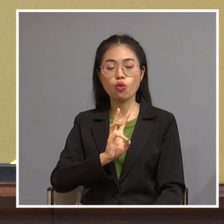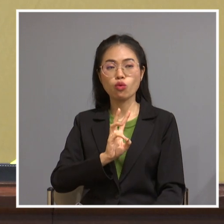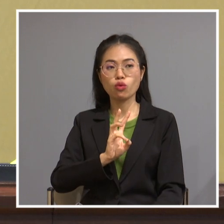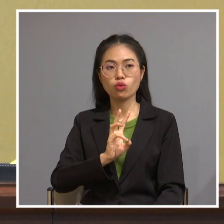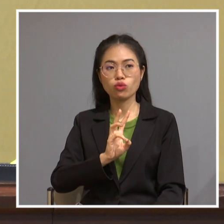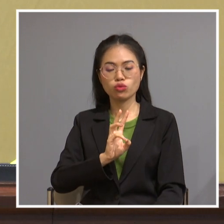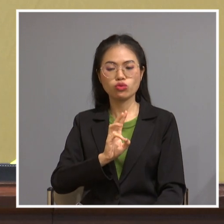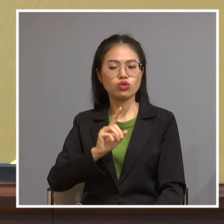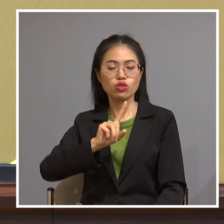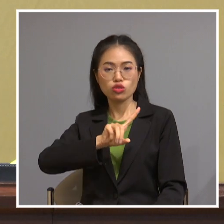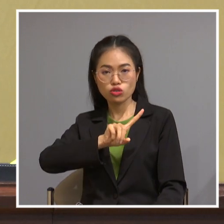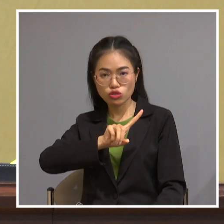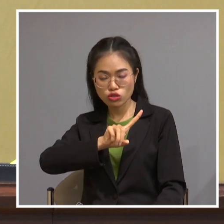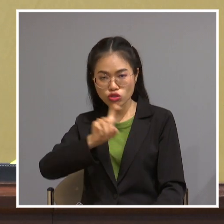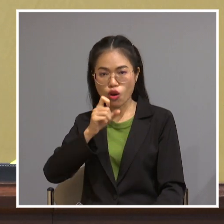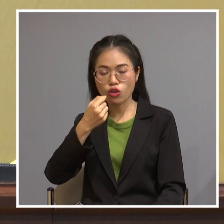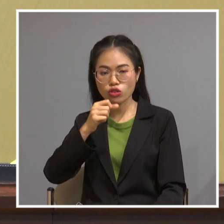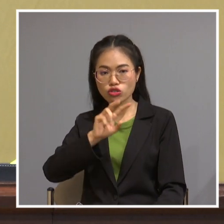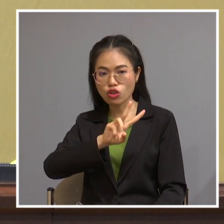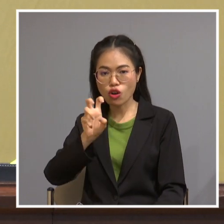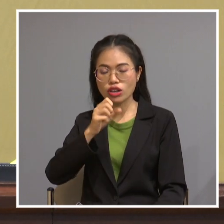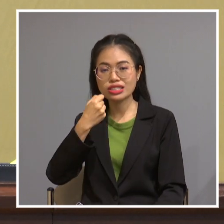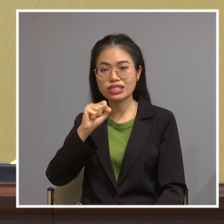210 ของนายรังสันมนีรัฐ